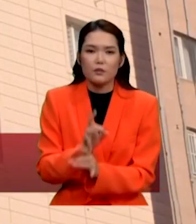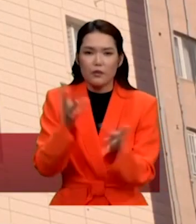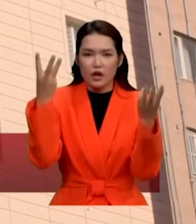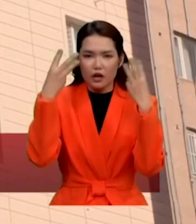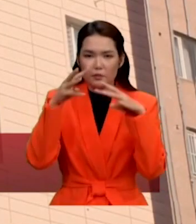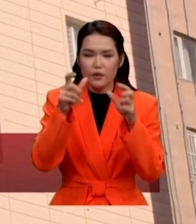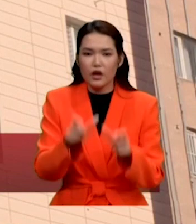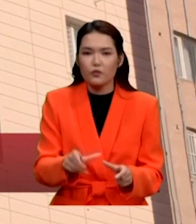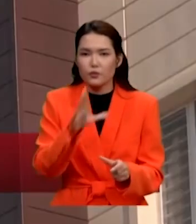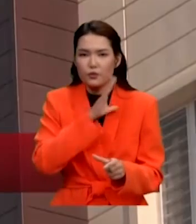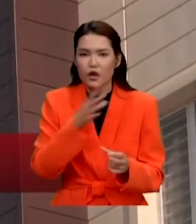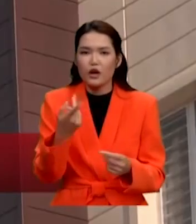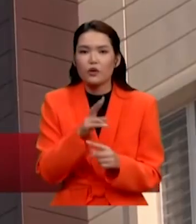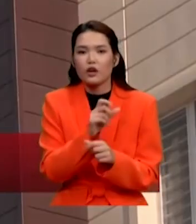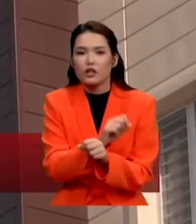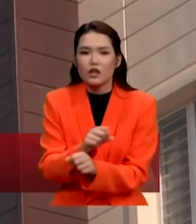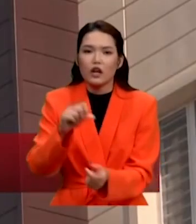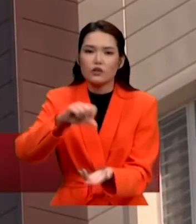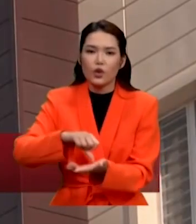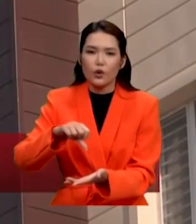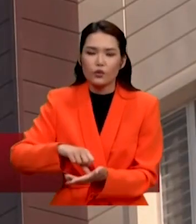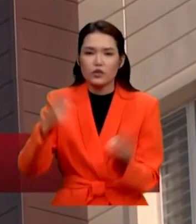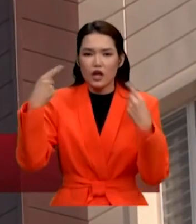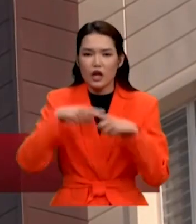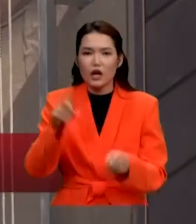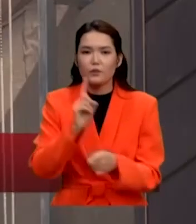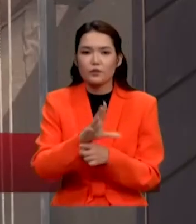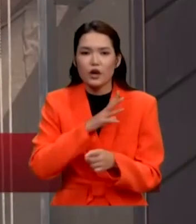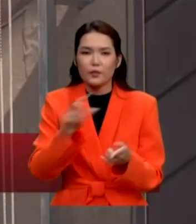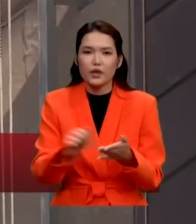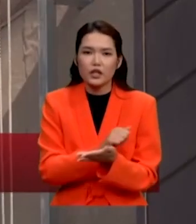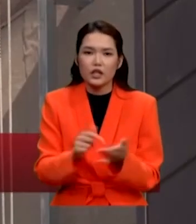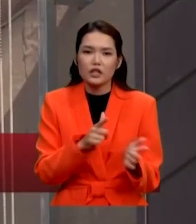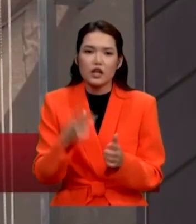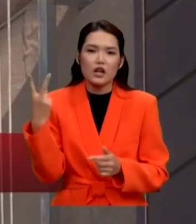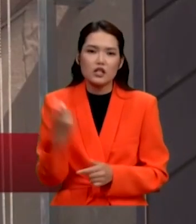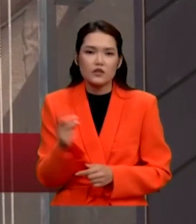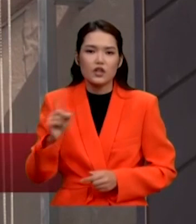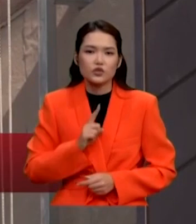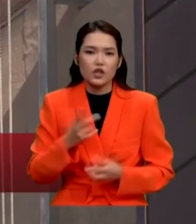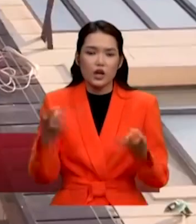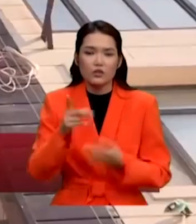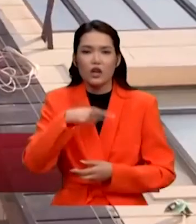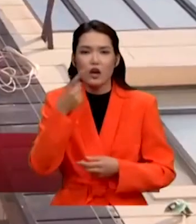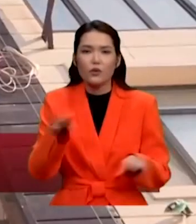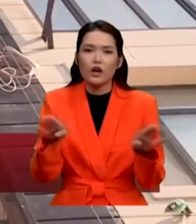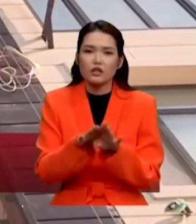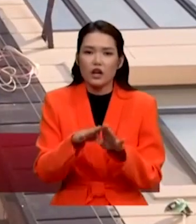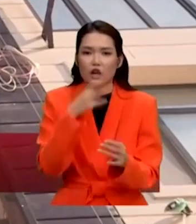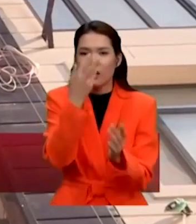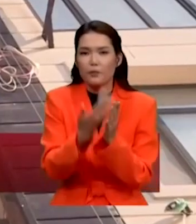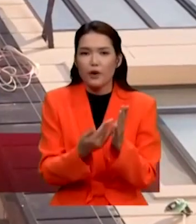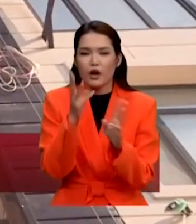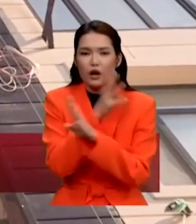модернизацию. Порой люди отказываются участвовать в проекте, когда уже готовы все документы для выделения денег. Но говорят, что таких наказывают, и им